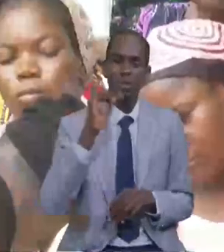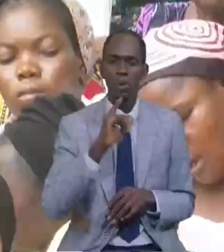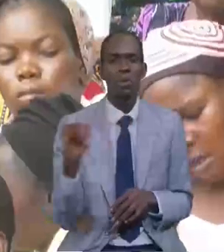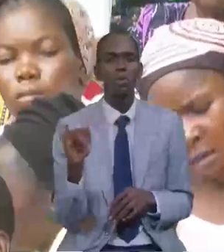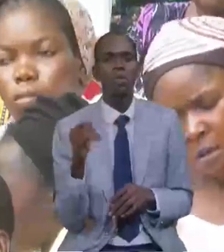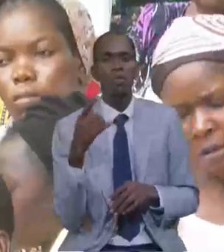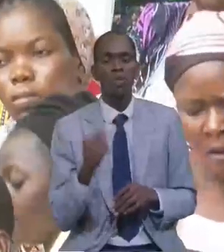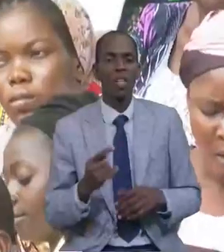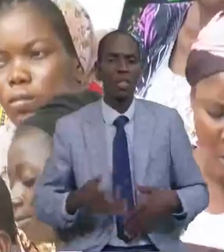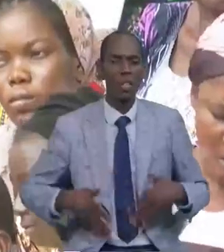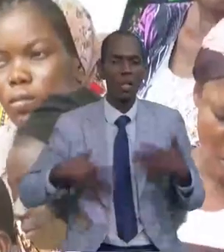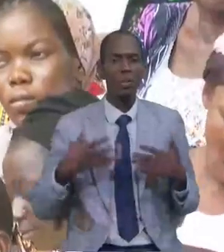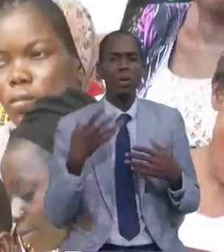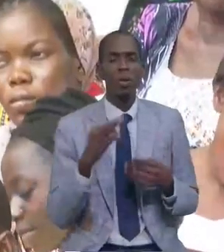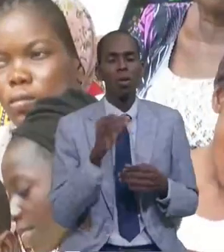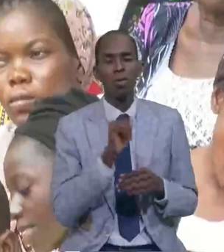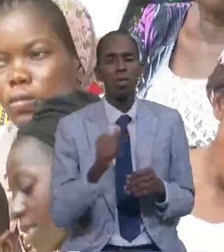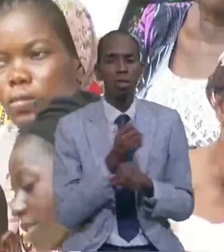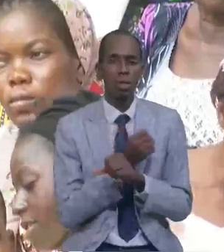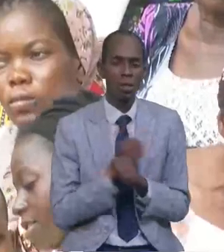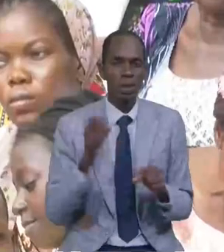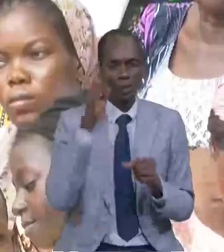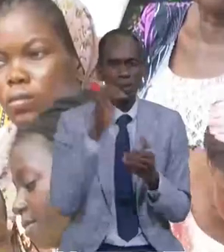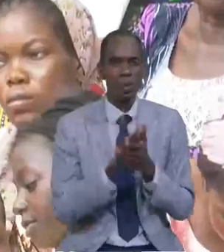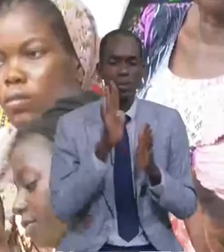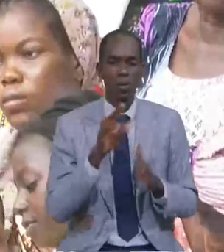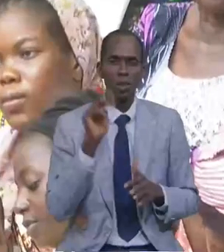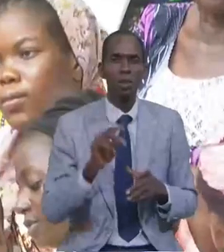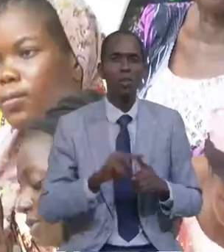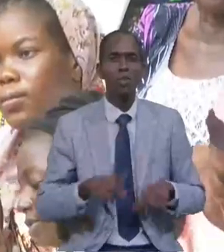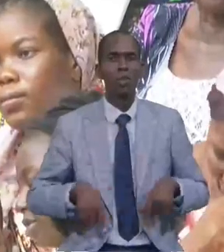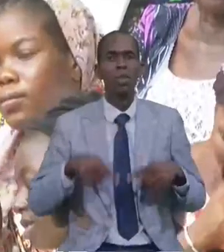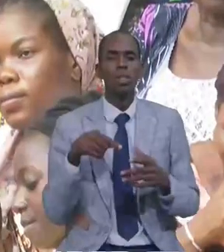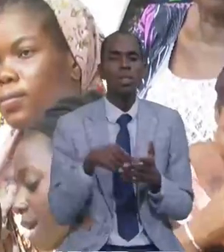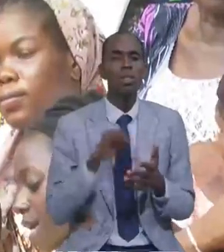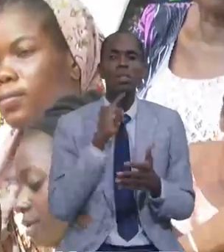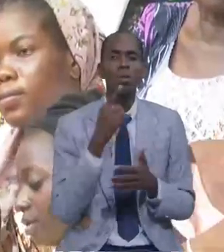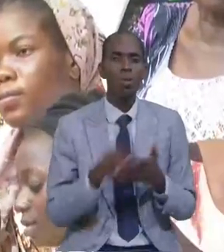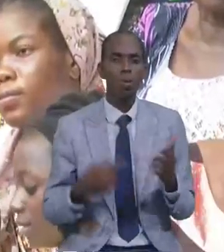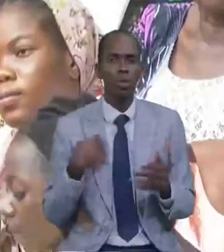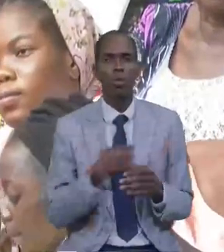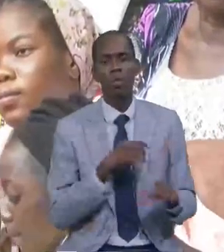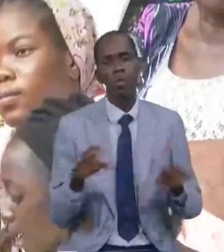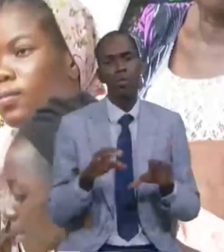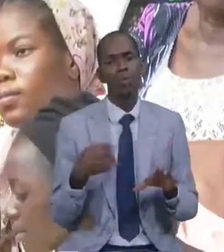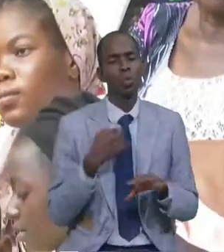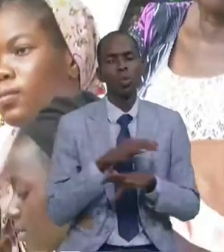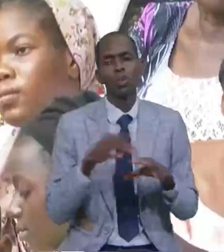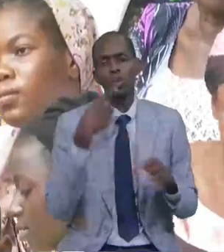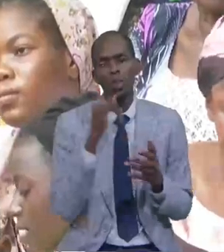C'est ce que nous faisons, nous ne disons pas, oh, c'est le mois de miracle. Il ne sait pas que c'est le mois